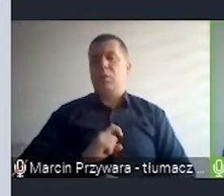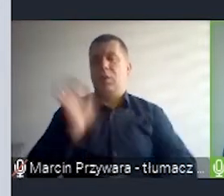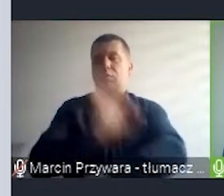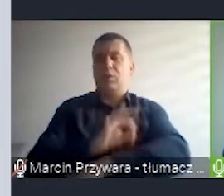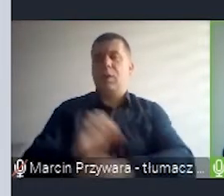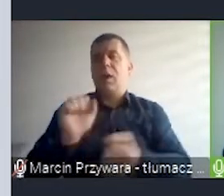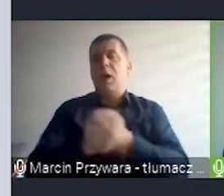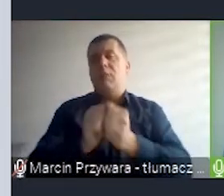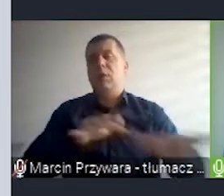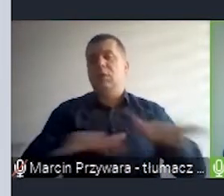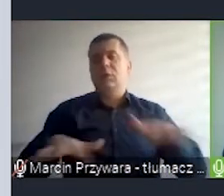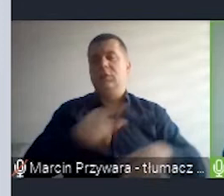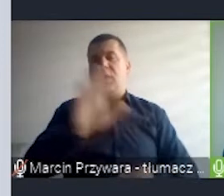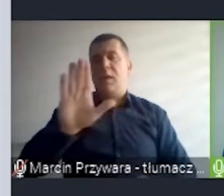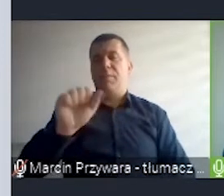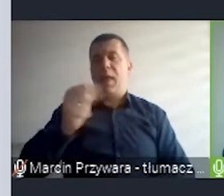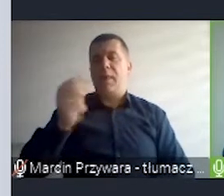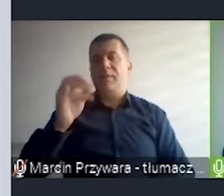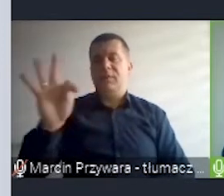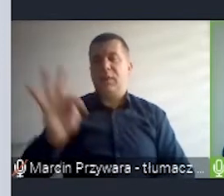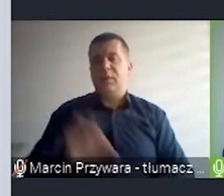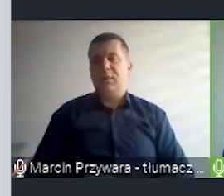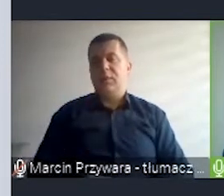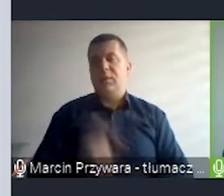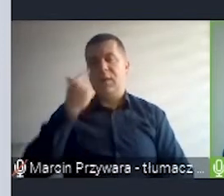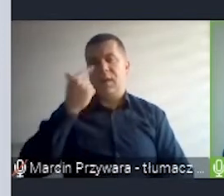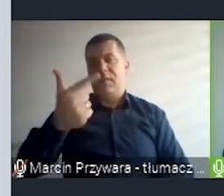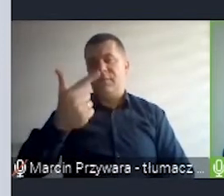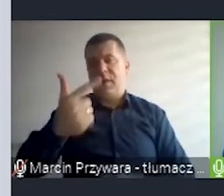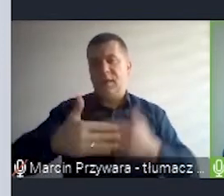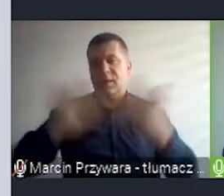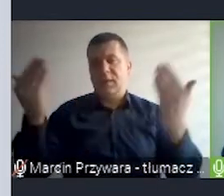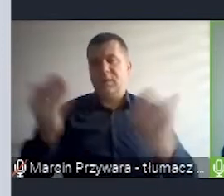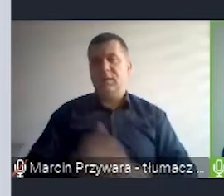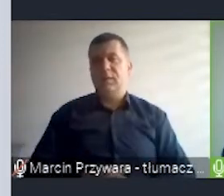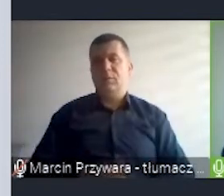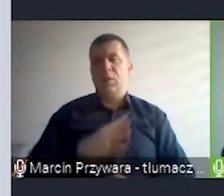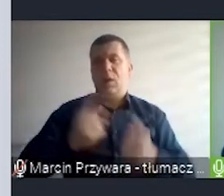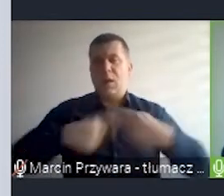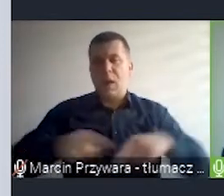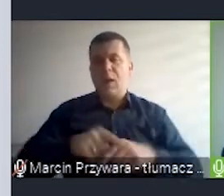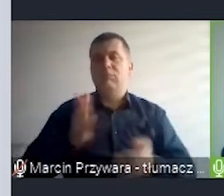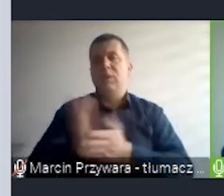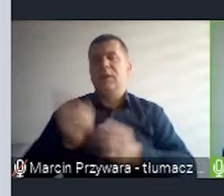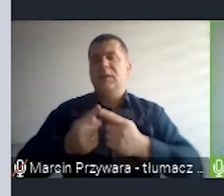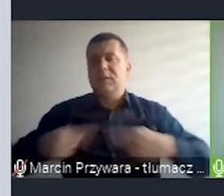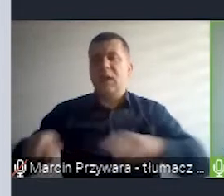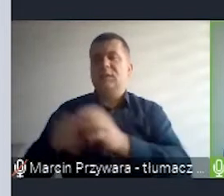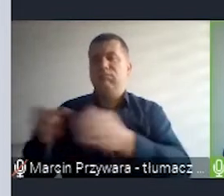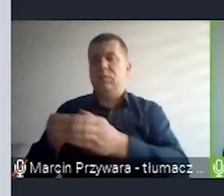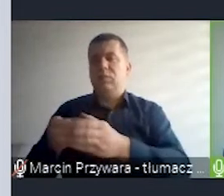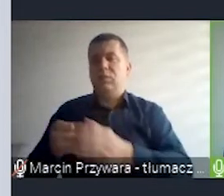albo w siedzibie beneficjenta. Zwykle trwały 2 dni i były realizowane przez zespoły. To też jest ważna